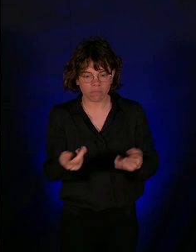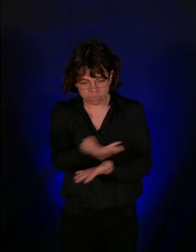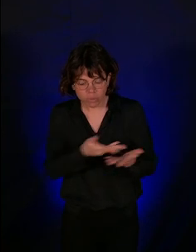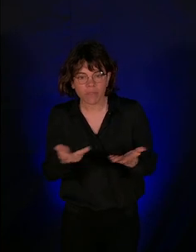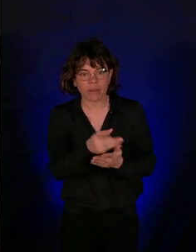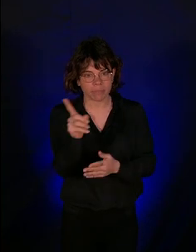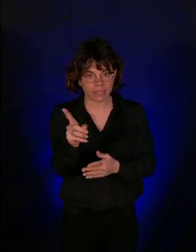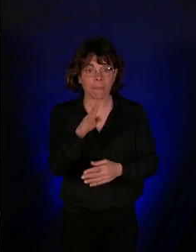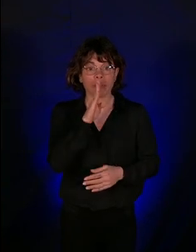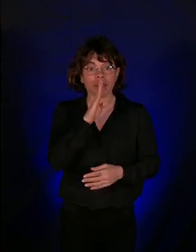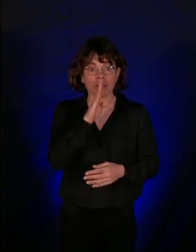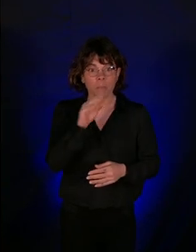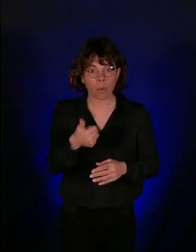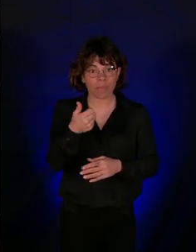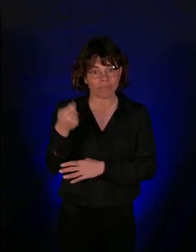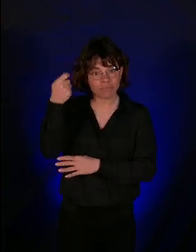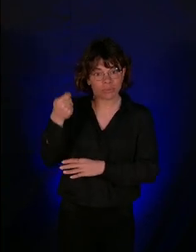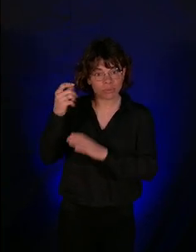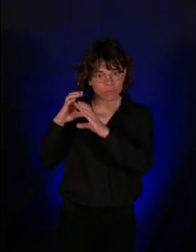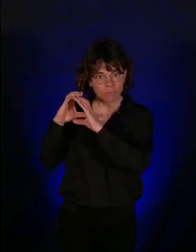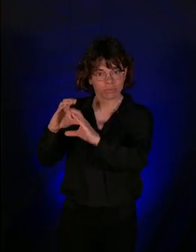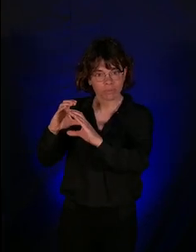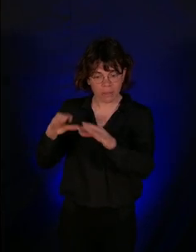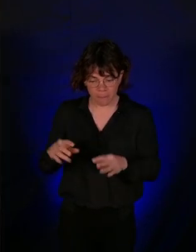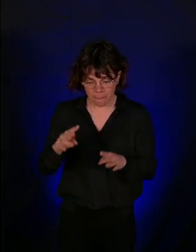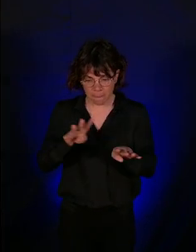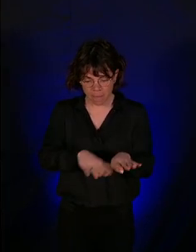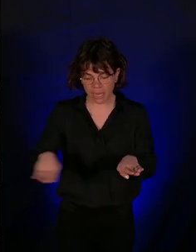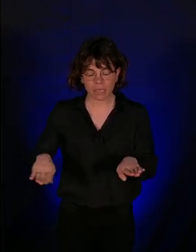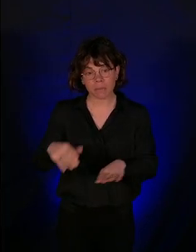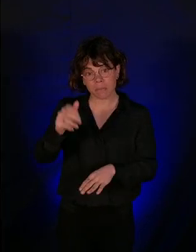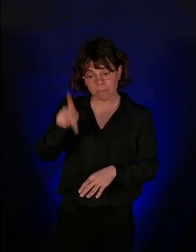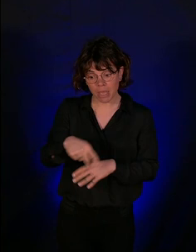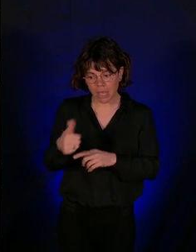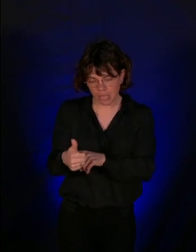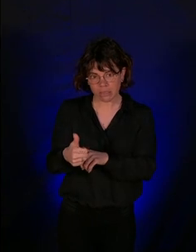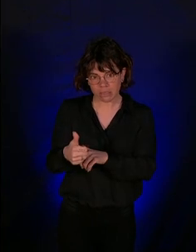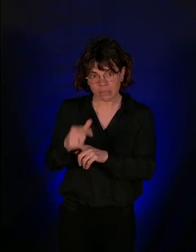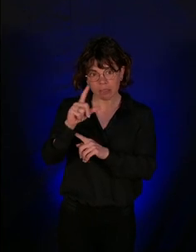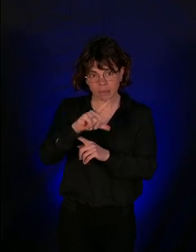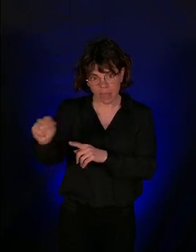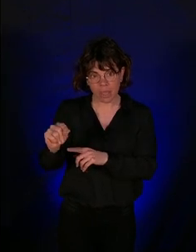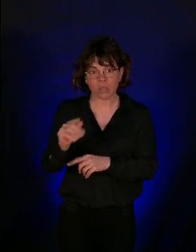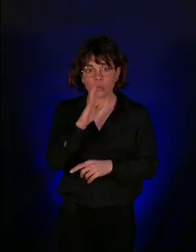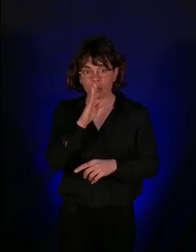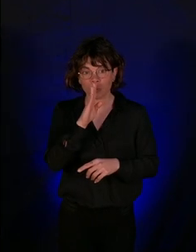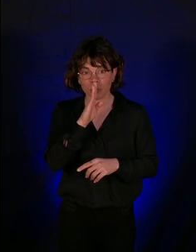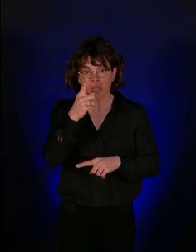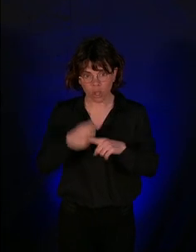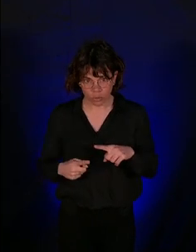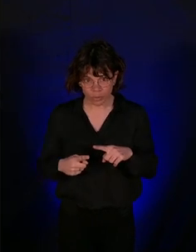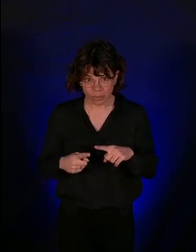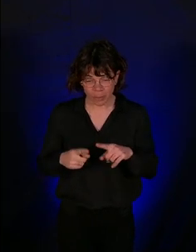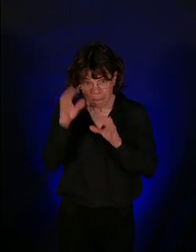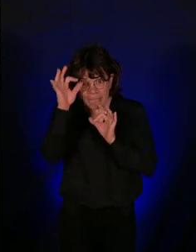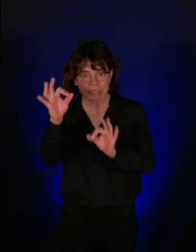il y aura la première navette, donc au parking P1, midi pour un départ à 12h30. Donc nous vous demandons d'être précis parce qu'ils